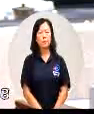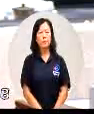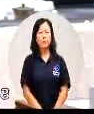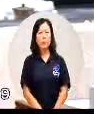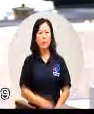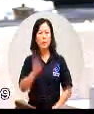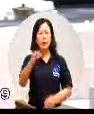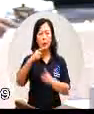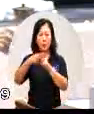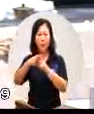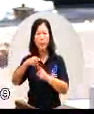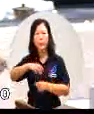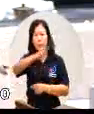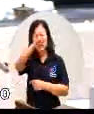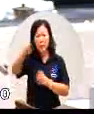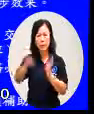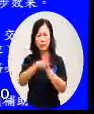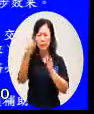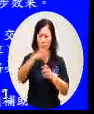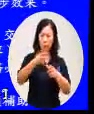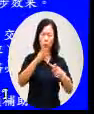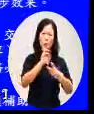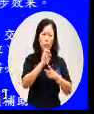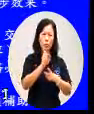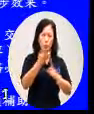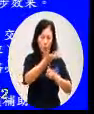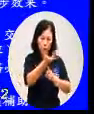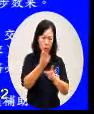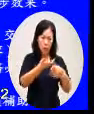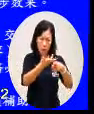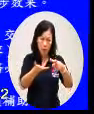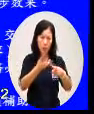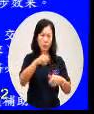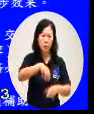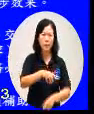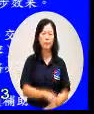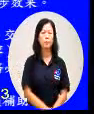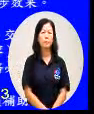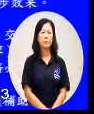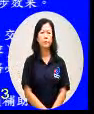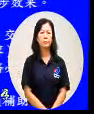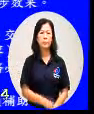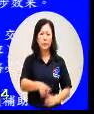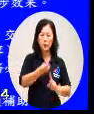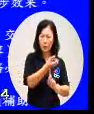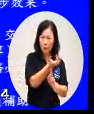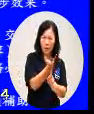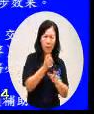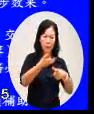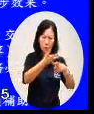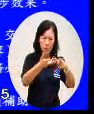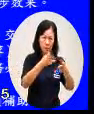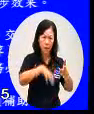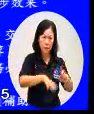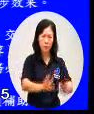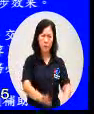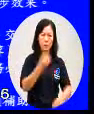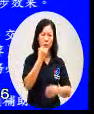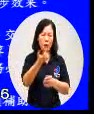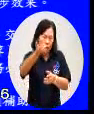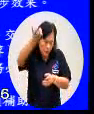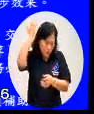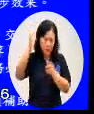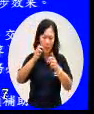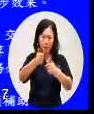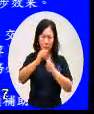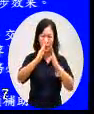半屏山公庙个公莲池潭吗？哦，市长莲池潭，莲池潭哦，如果是谢前市长讲，它